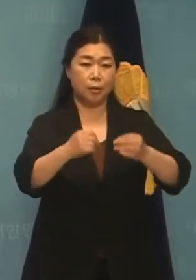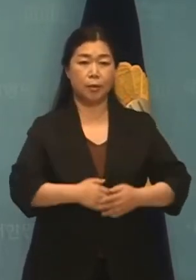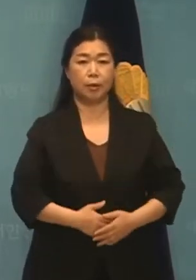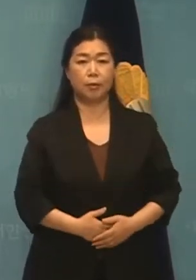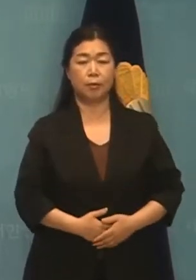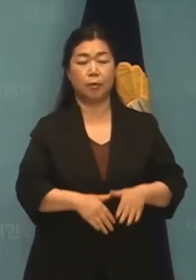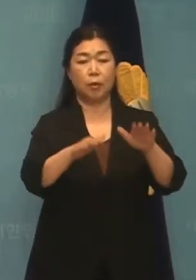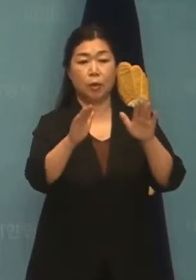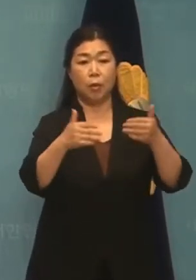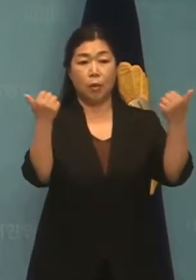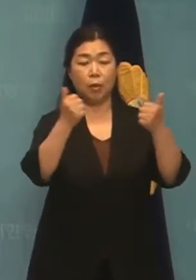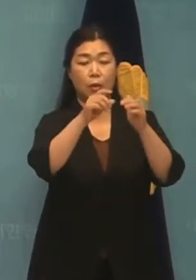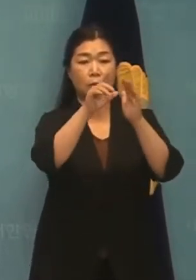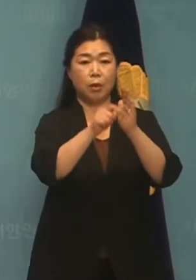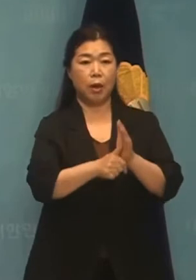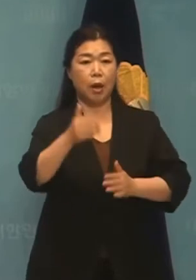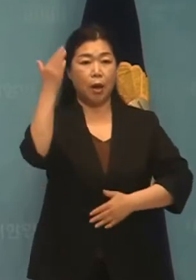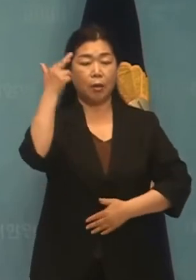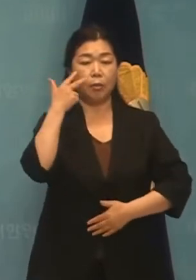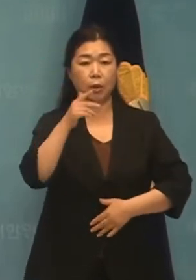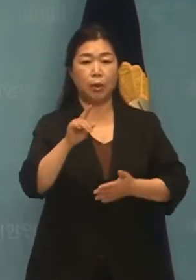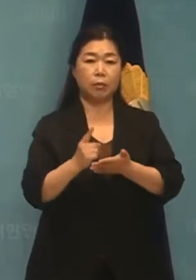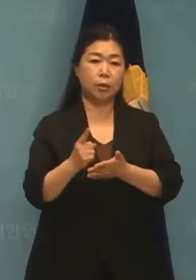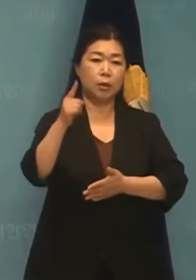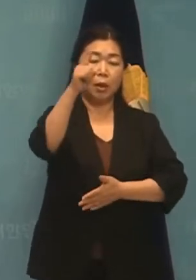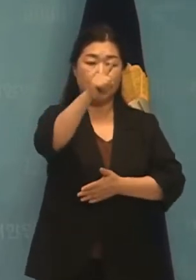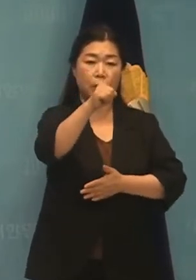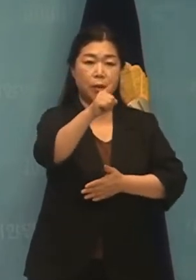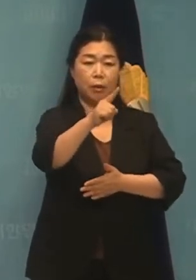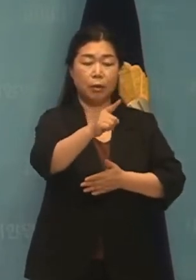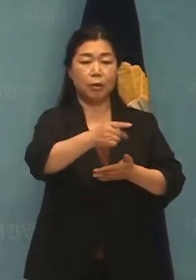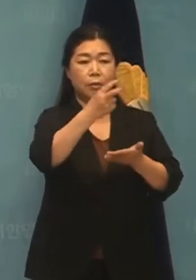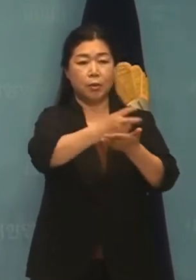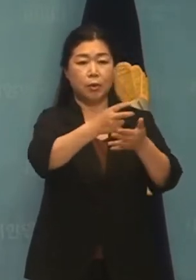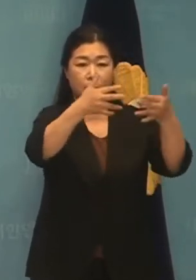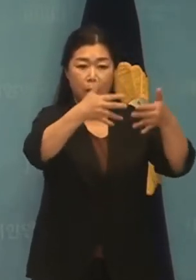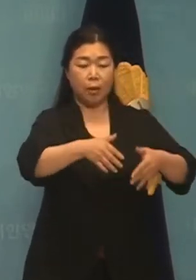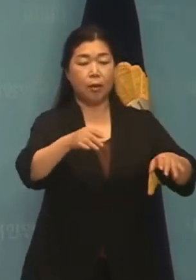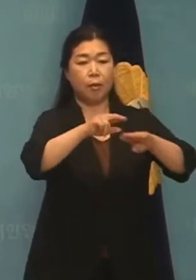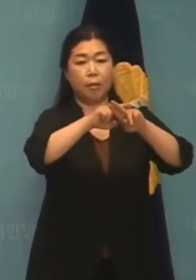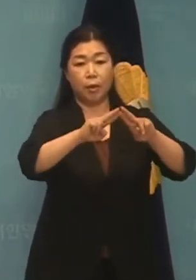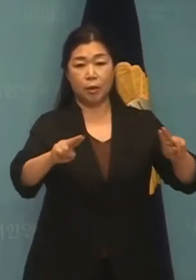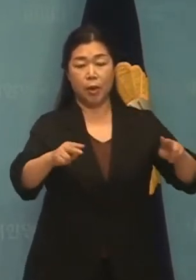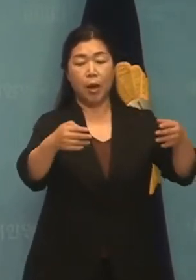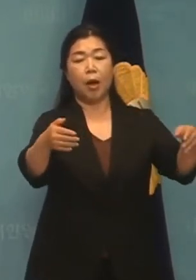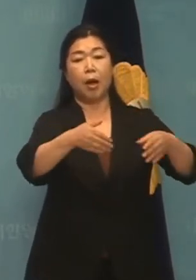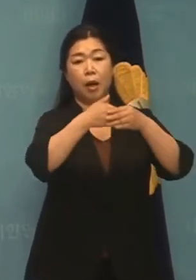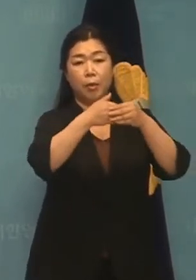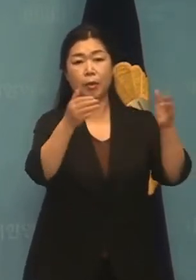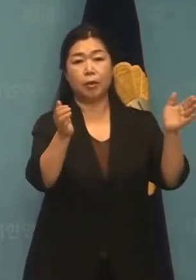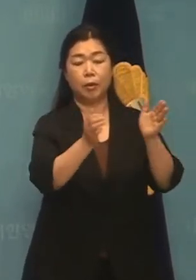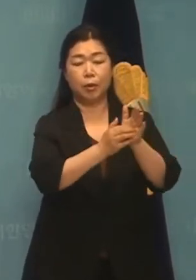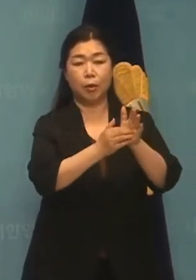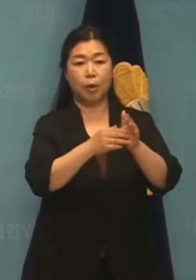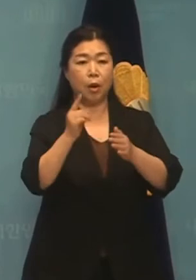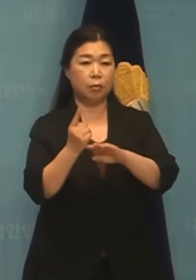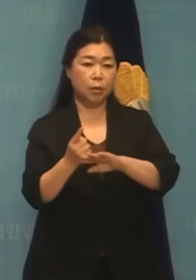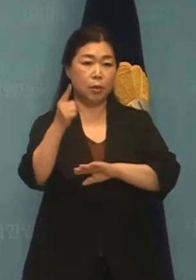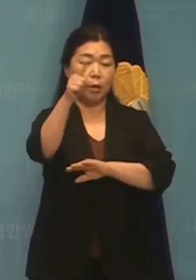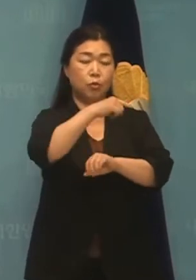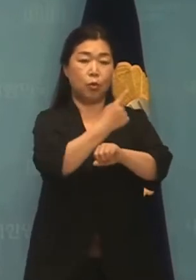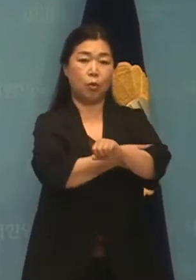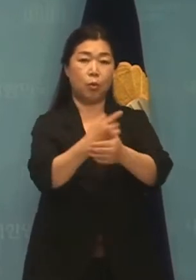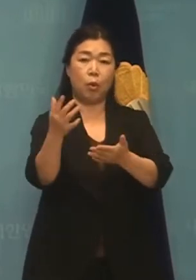이번 회담에서 한미 미사일 제한 지침 폐기에 합의해 미사일 주권을